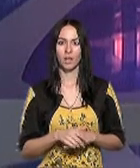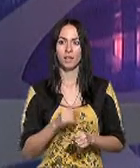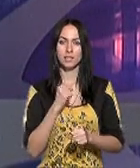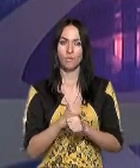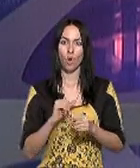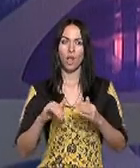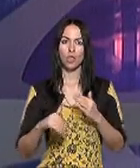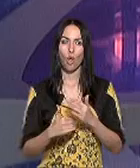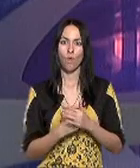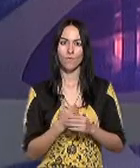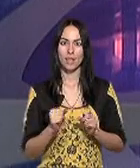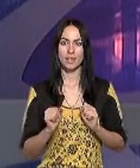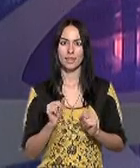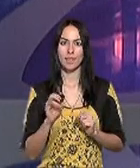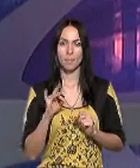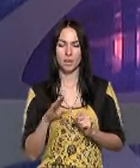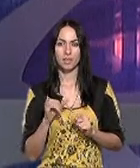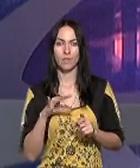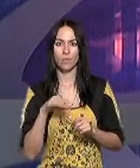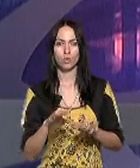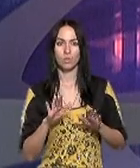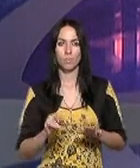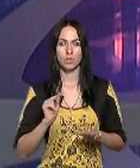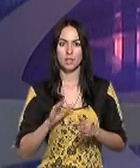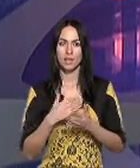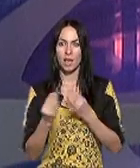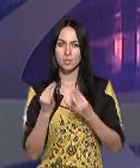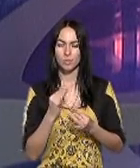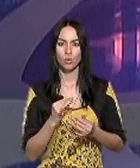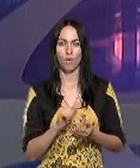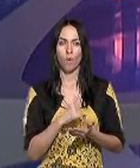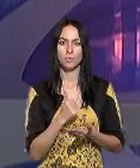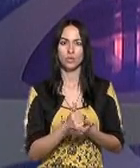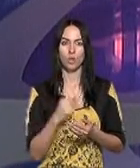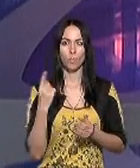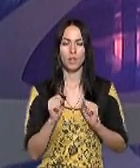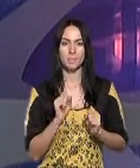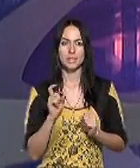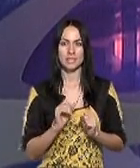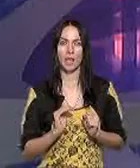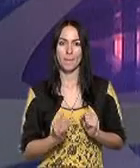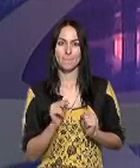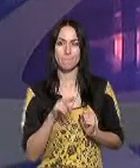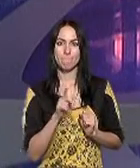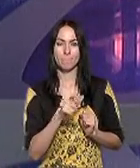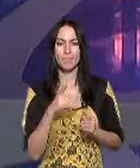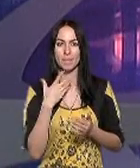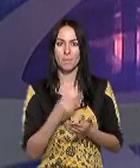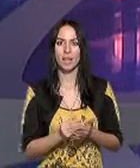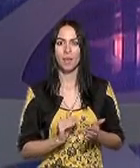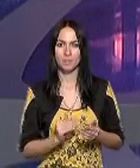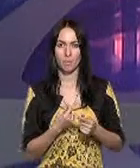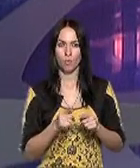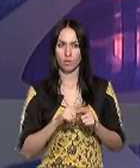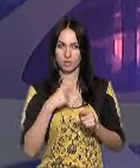Створять новий департамент та введуть посаду для спілкування очільника обладміністрації з підприємцями. Таке рішення сьогодні озвучив Олексій